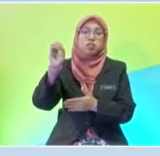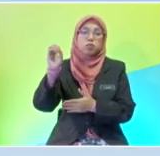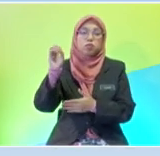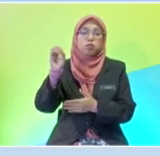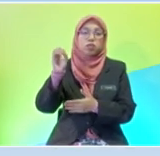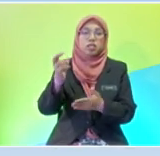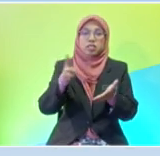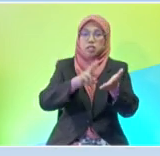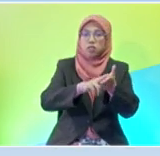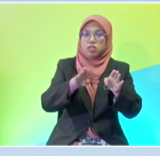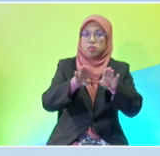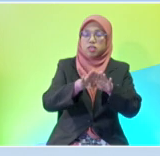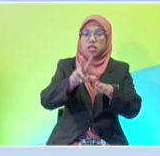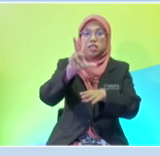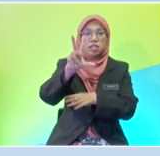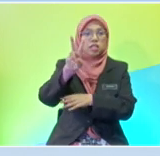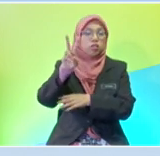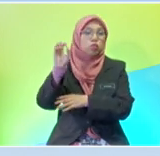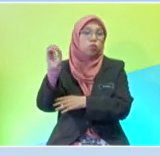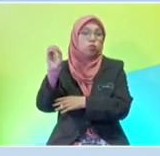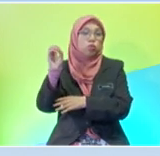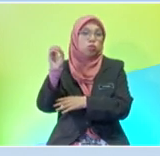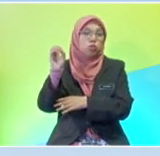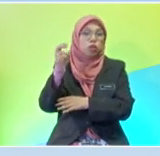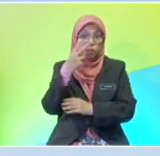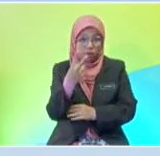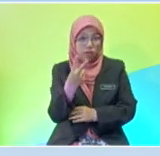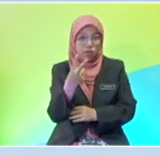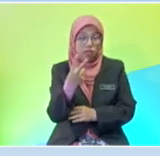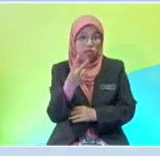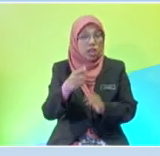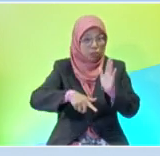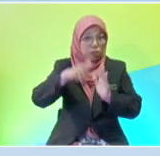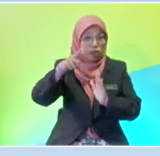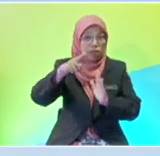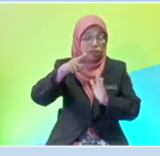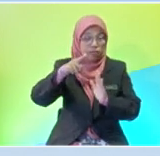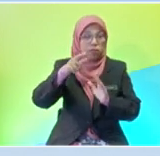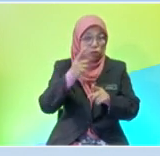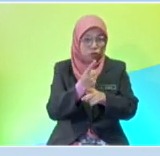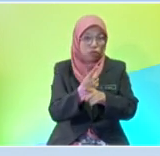sebagai 320 nampak lebih kan